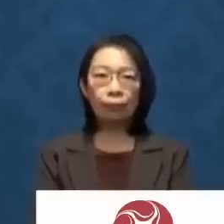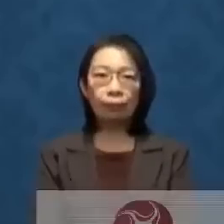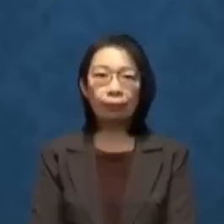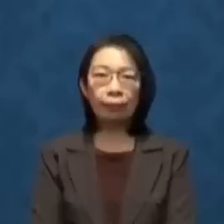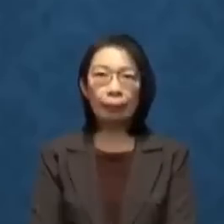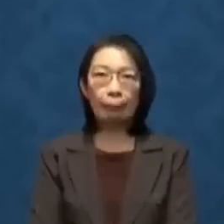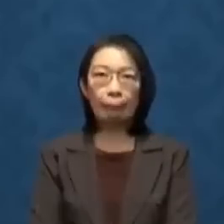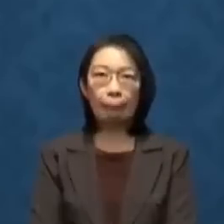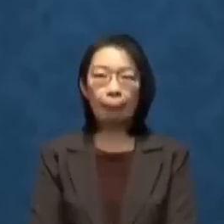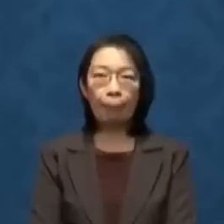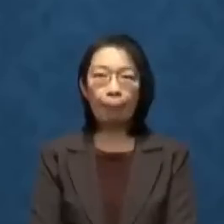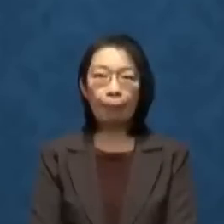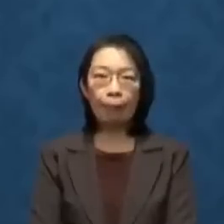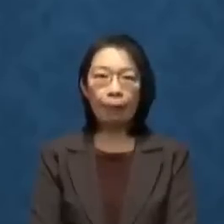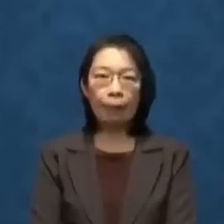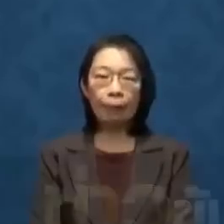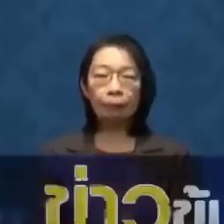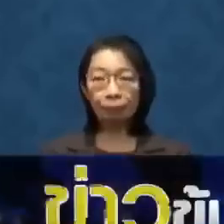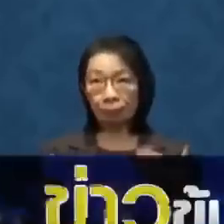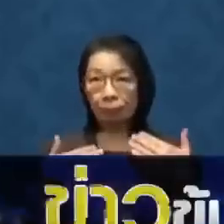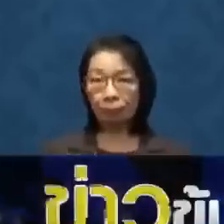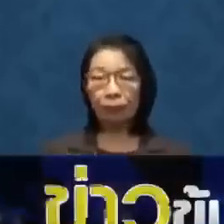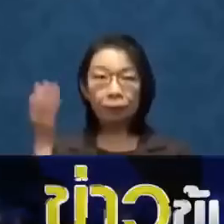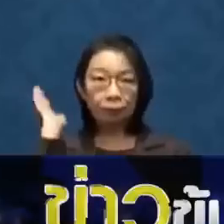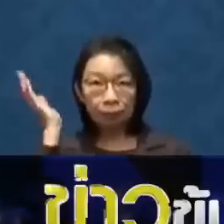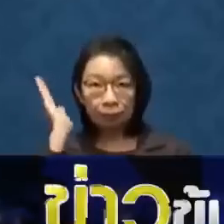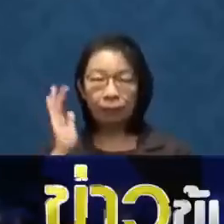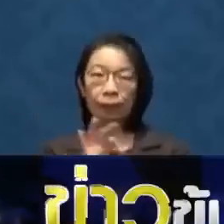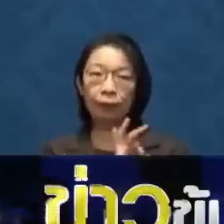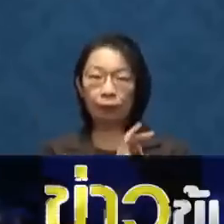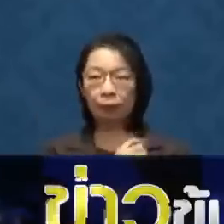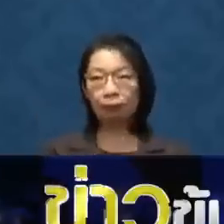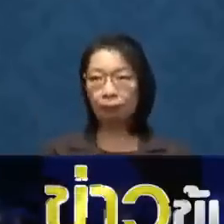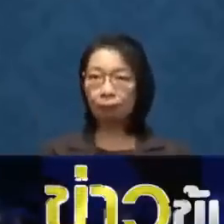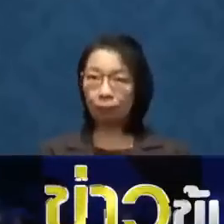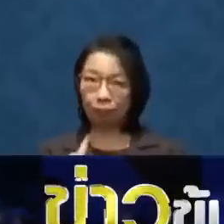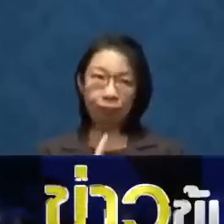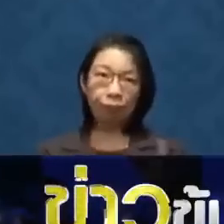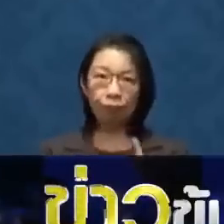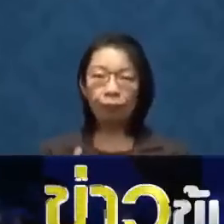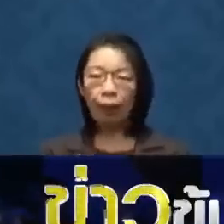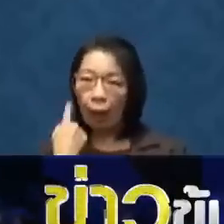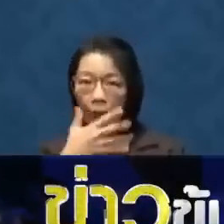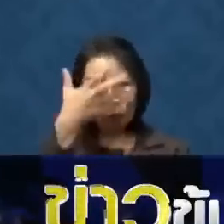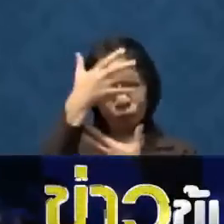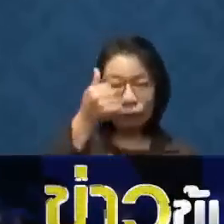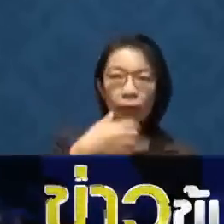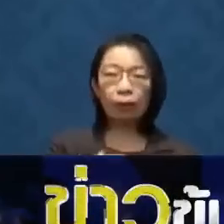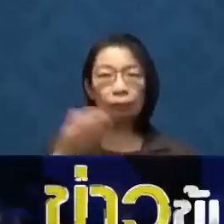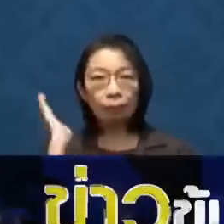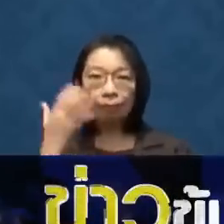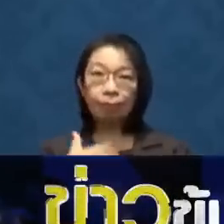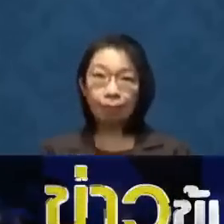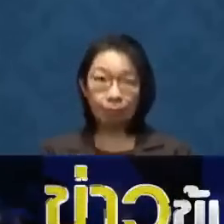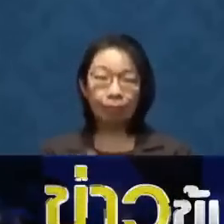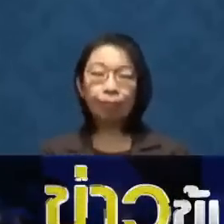ายจะไม่ได้บังคับกับ3ก็คือยื่นศาลรัฐธรรมนูญตีความพอยื่นศาลปุ๊บตามรัฐธรรมนูญบอกว่าก็ให้ยุ